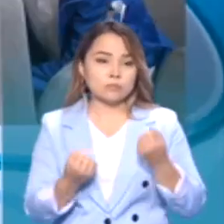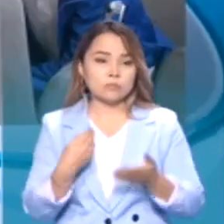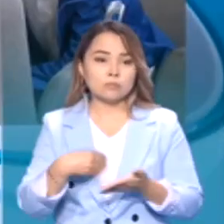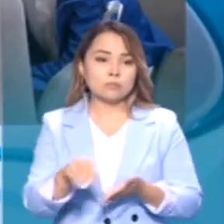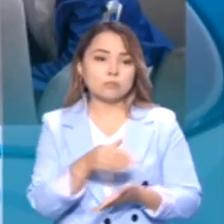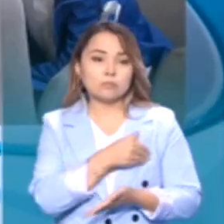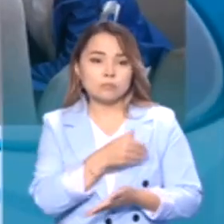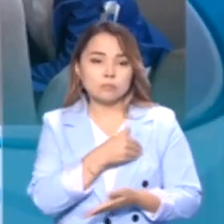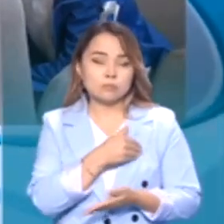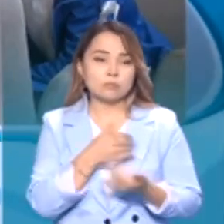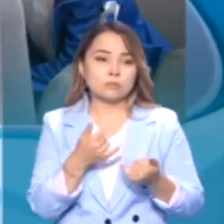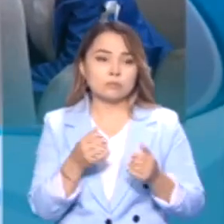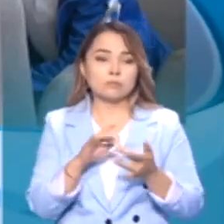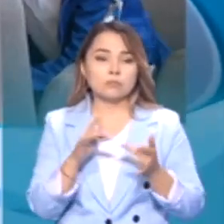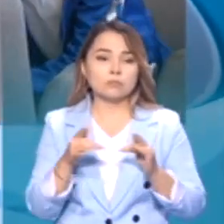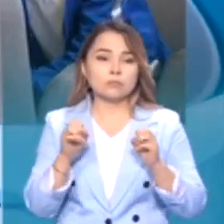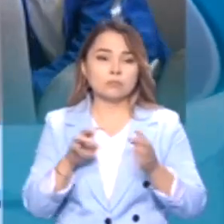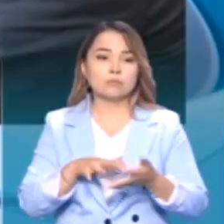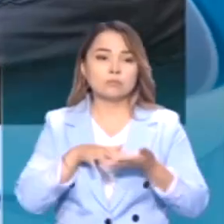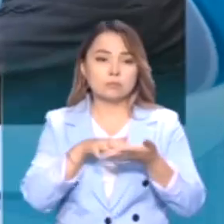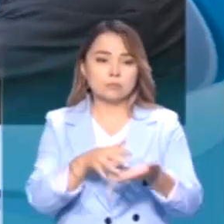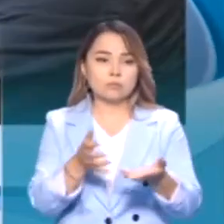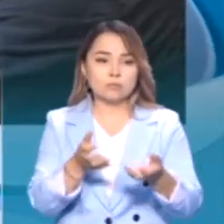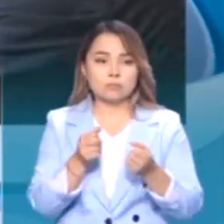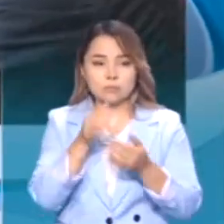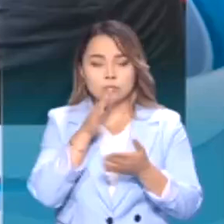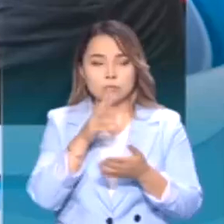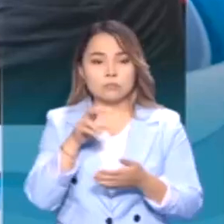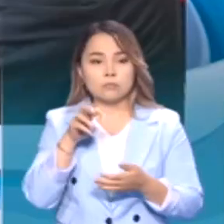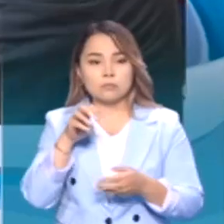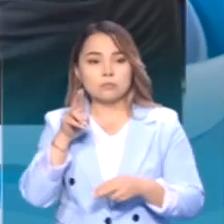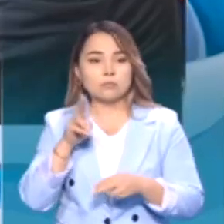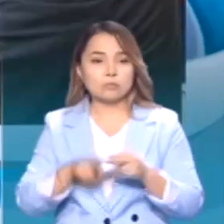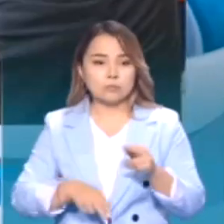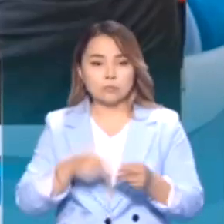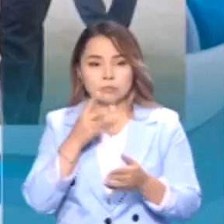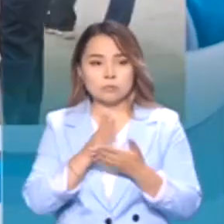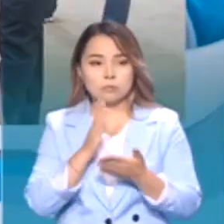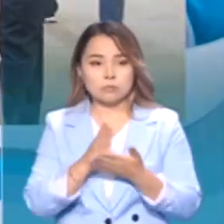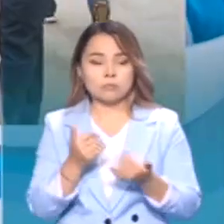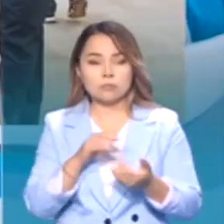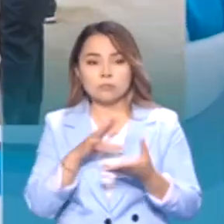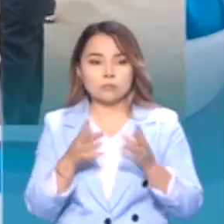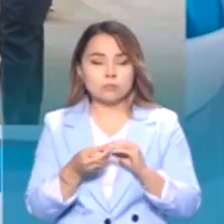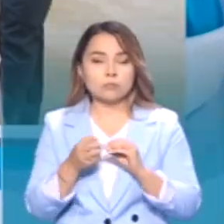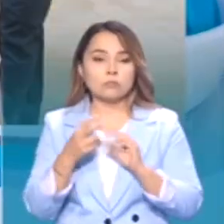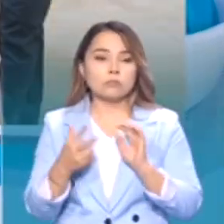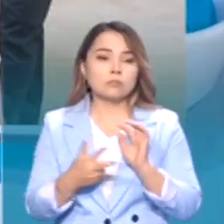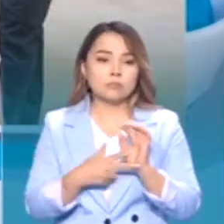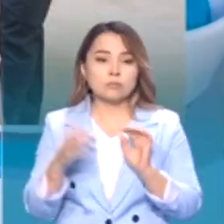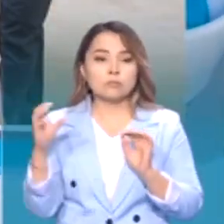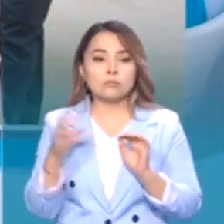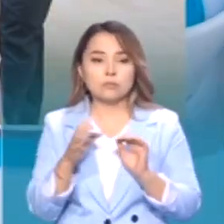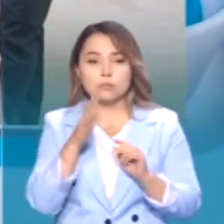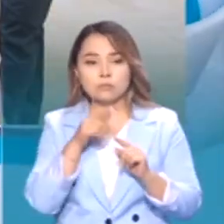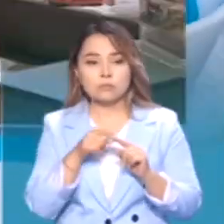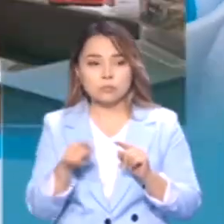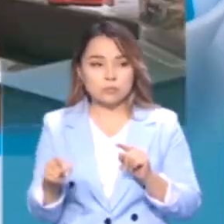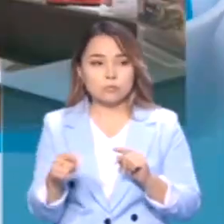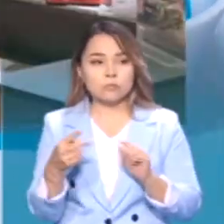алам деушілерден онлайн өтініш қабылданбай жатып лимит бітіп қалған болатын. Айналдырған 18 секундтың